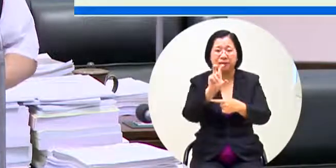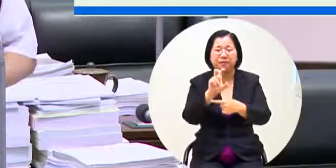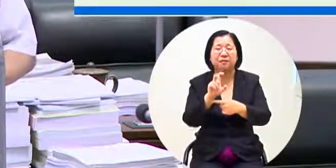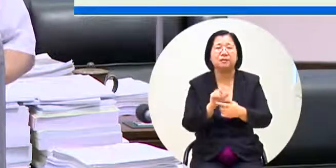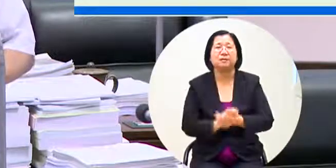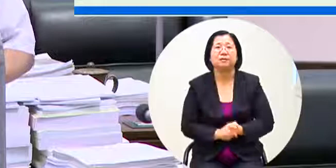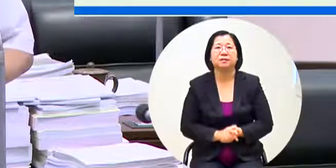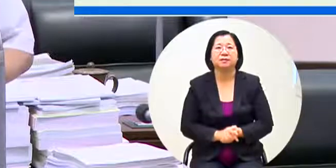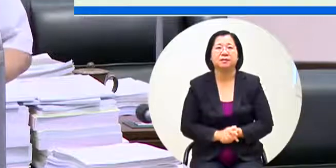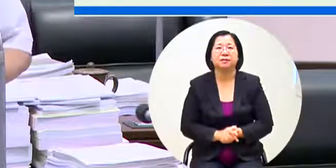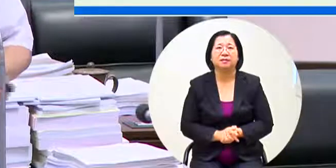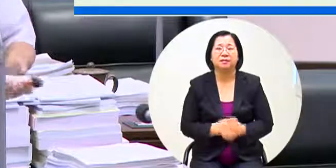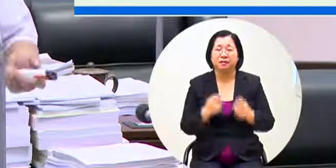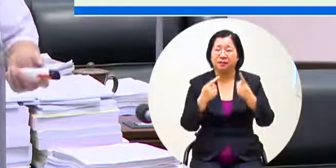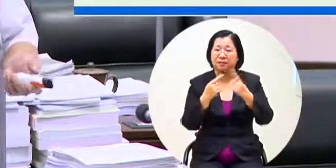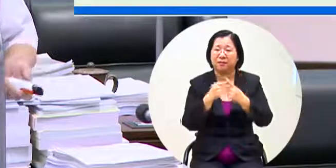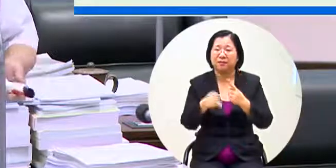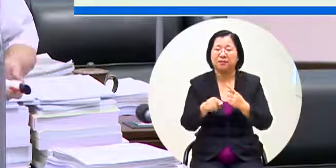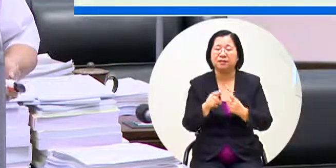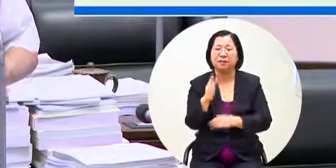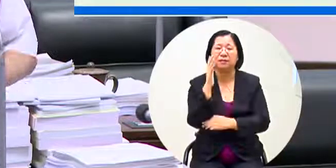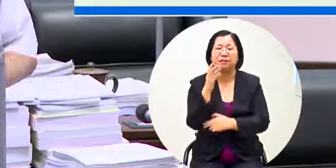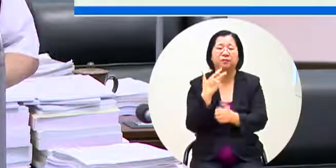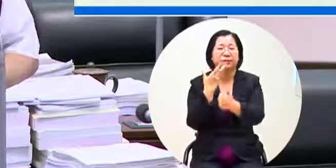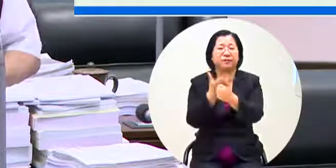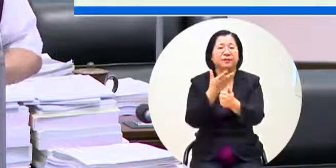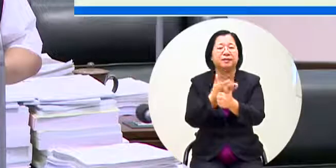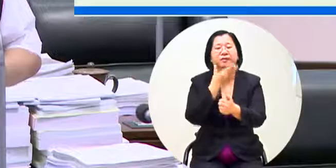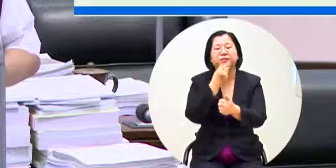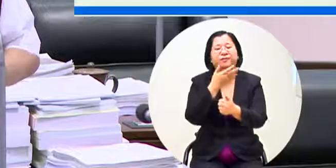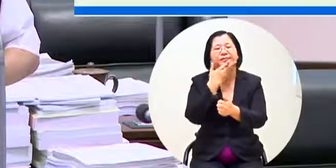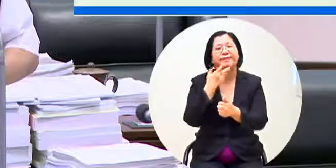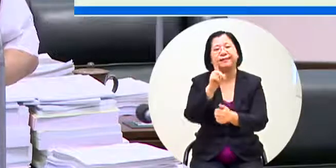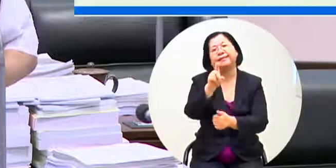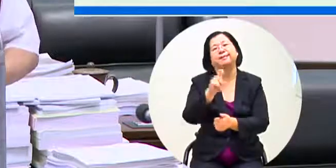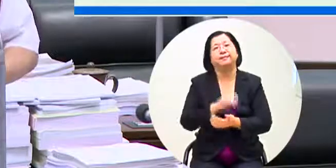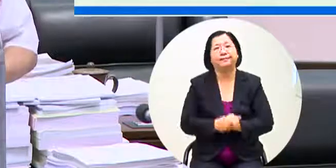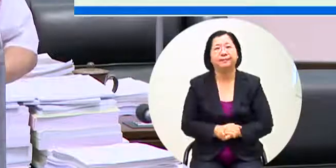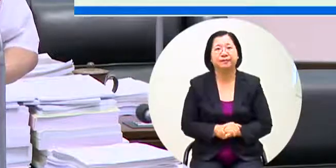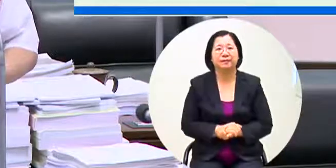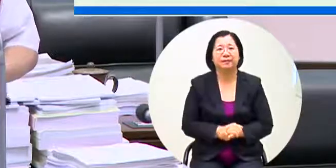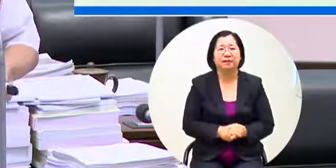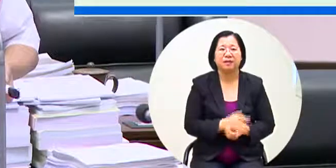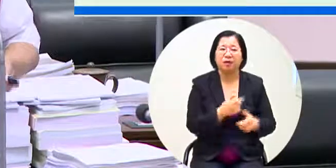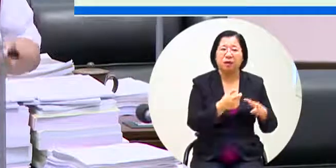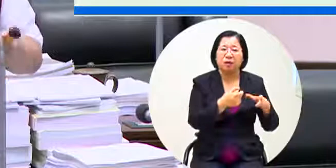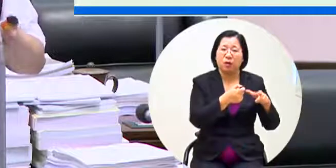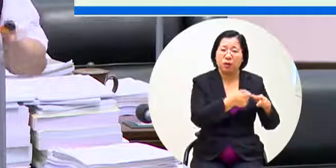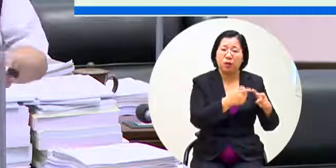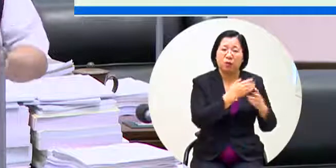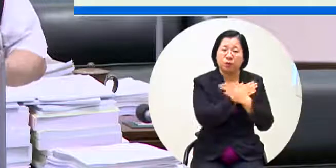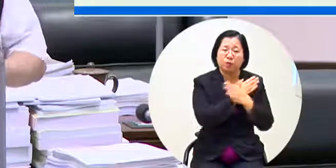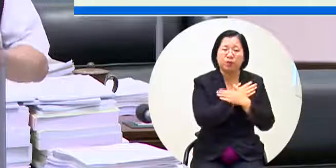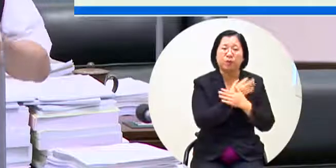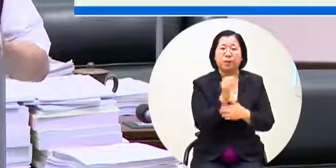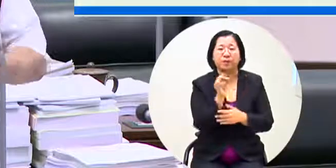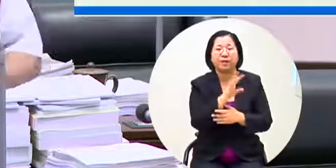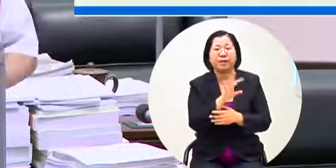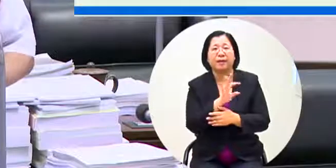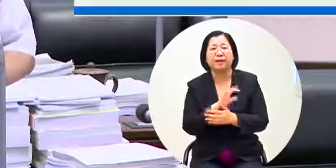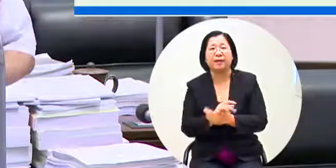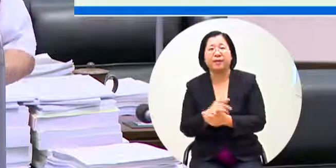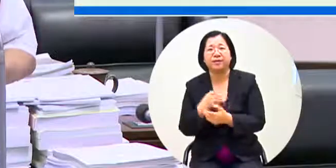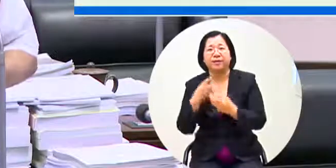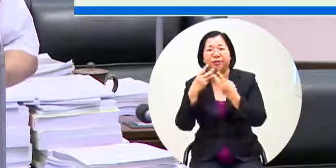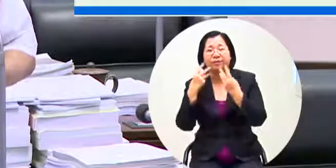府提供的这个福利。公幼甲非民营就是拢免费嘛吼，啊免费，但是伊都会当提供的都